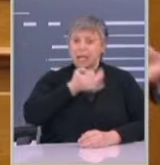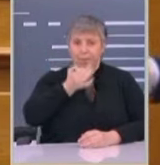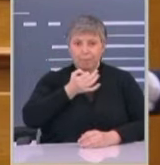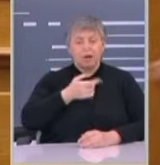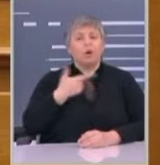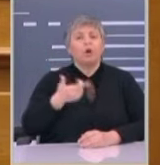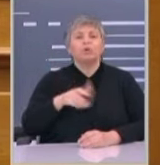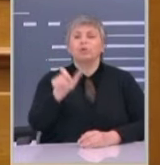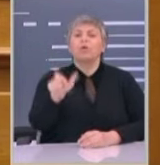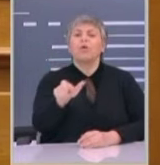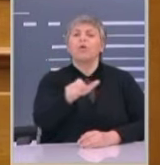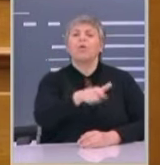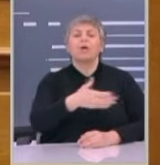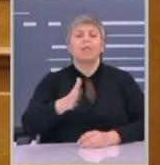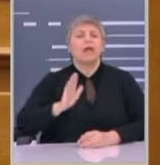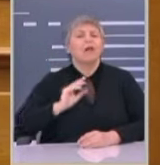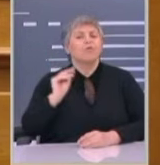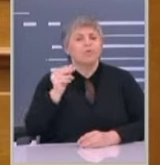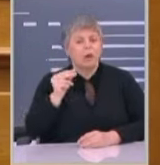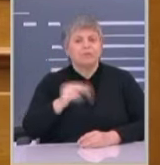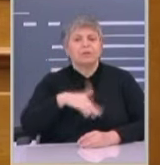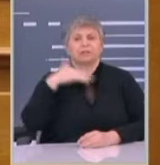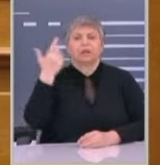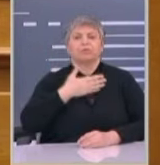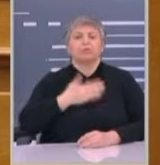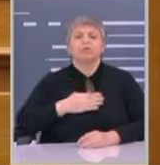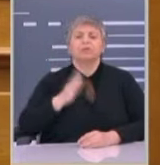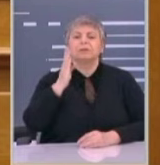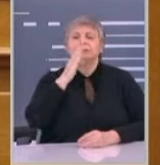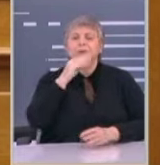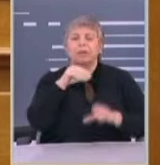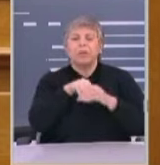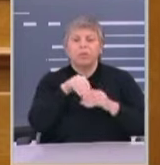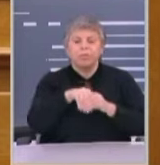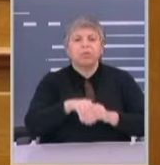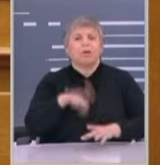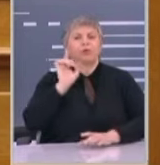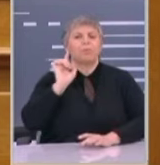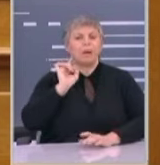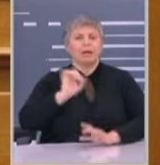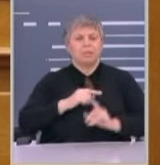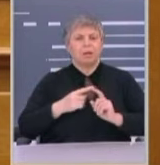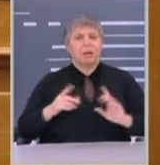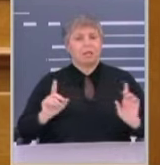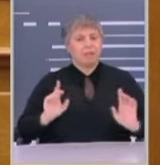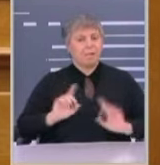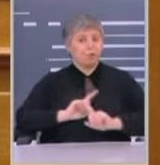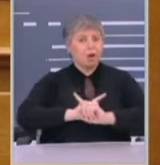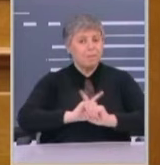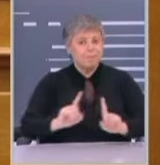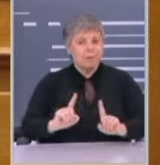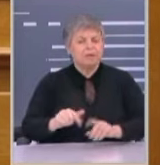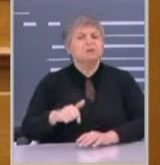βουλευτές περιουσιακά στοιχεία, αθέμητες συναλλαγές και όλα αυτά, ε? Γιατί δεν είναι φανερή η μέτοχη στις offshore? Γιατί στις